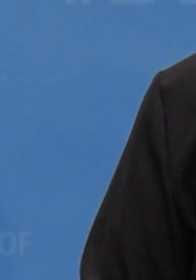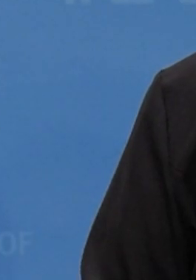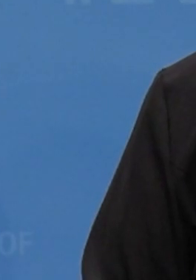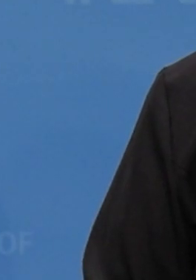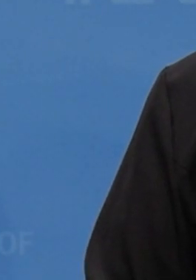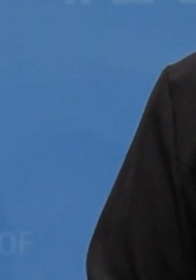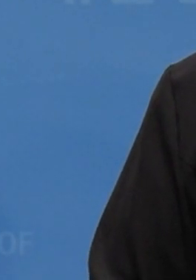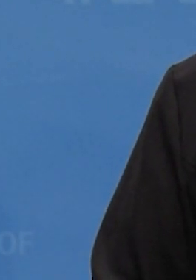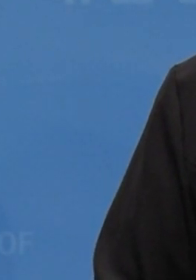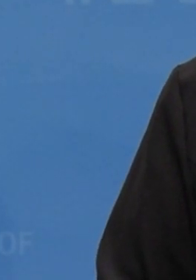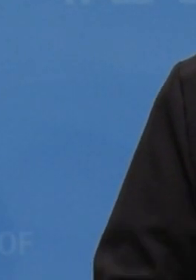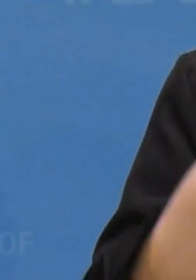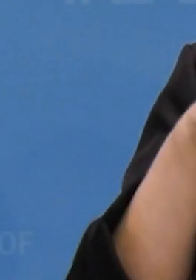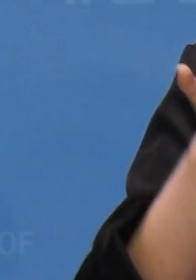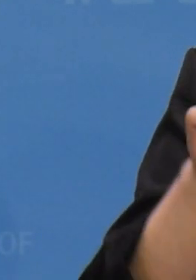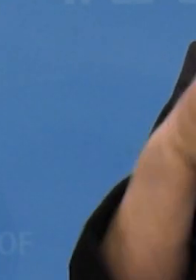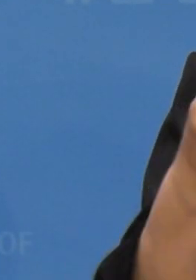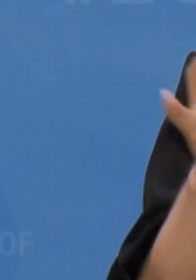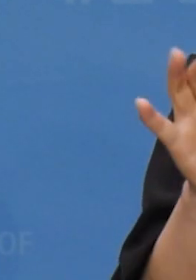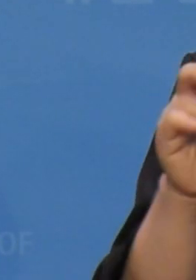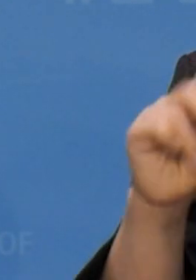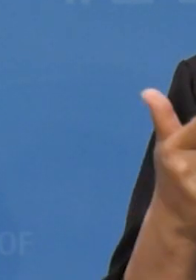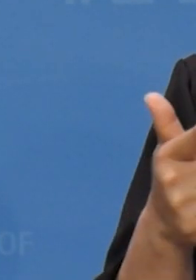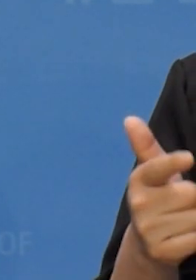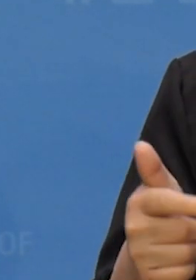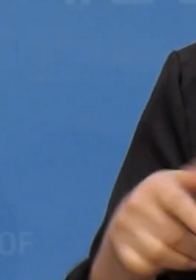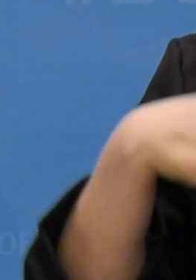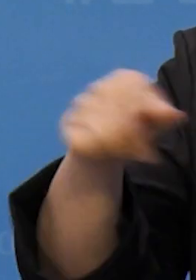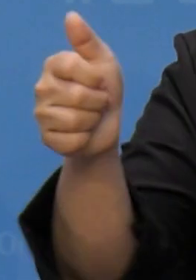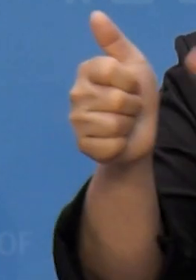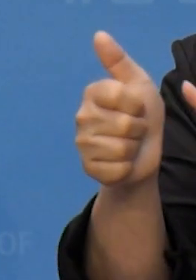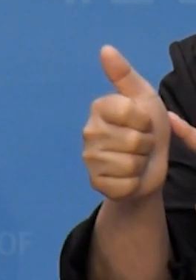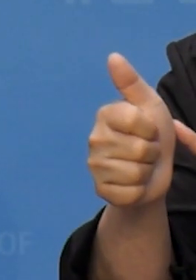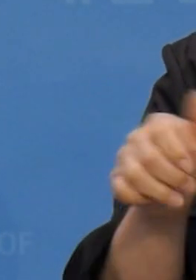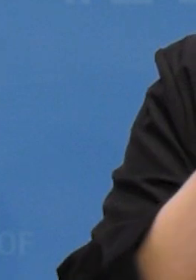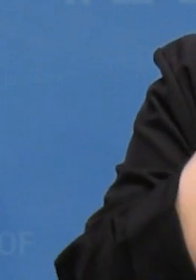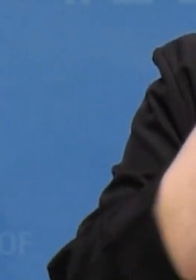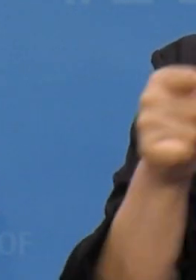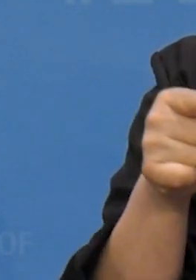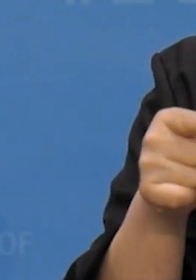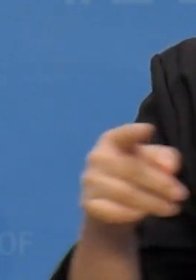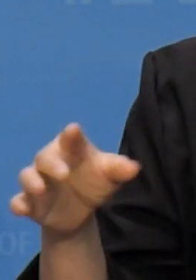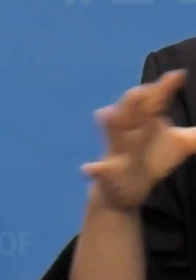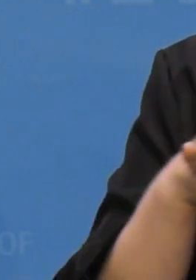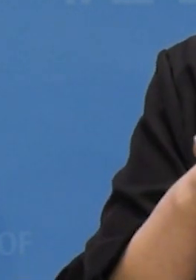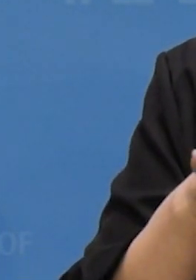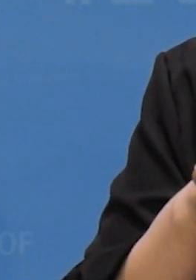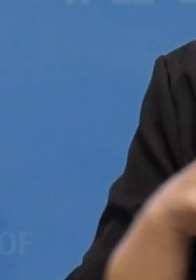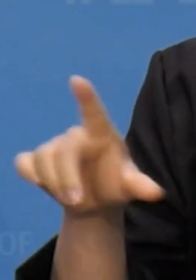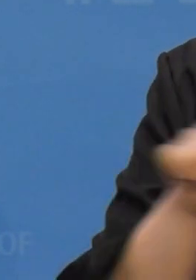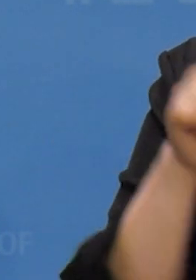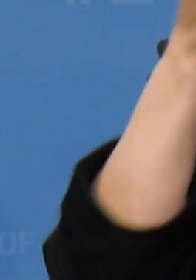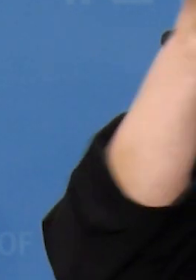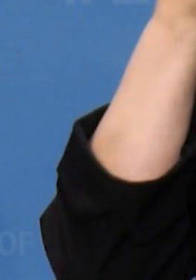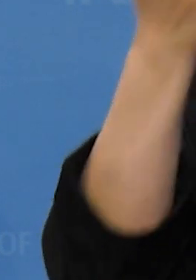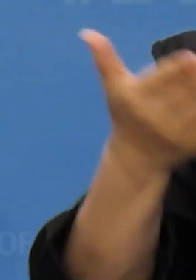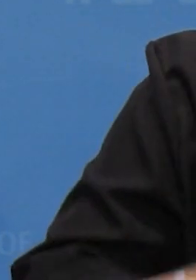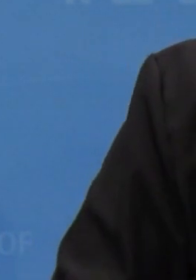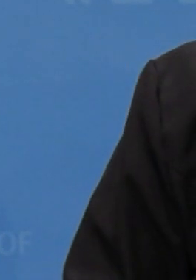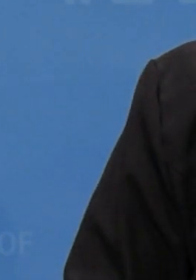김동현 지사님 이제 친정 식구들도 못 믿으십니까 김동현